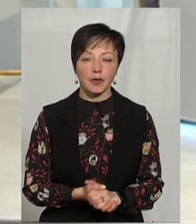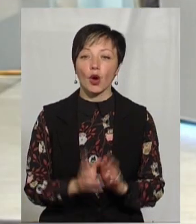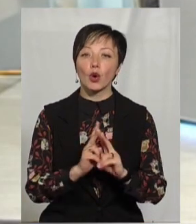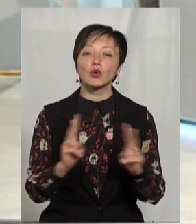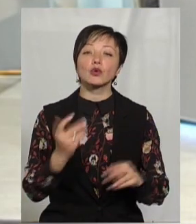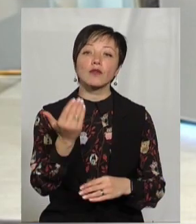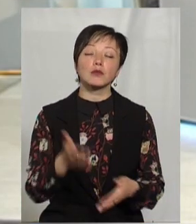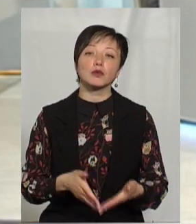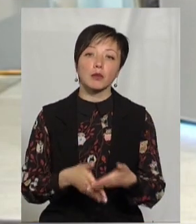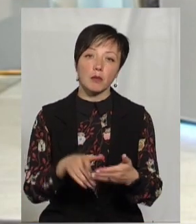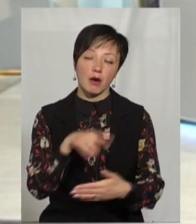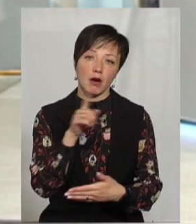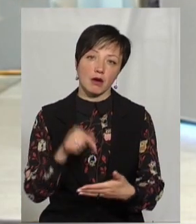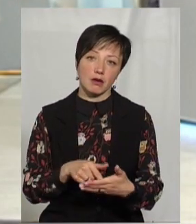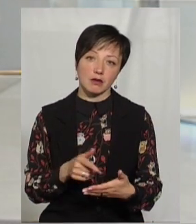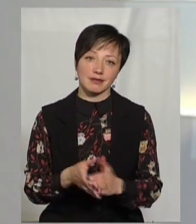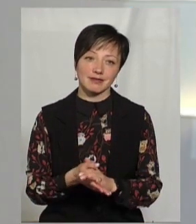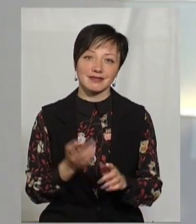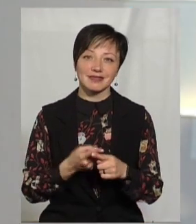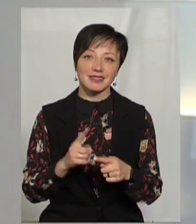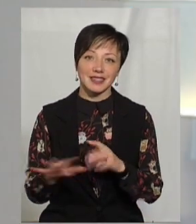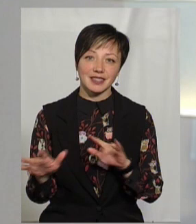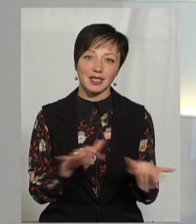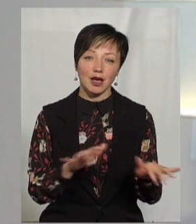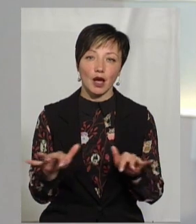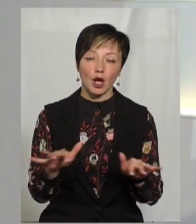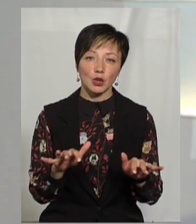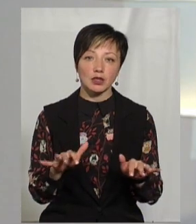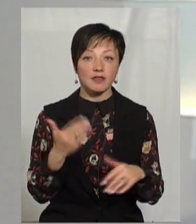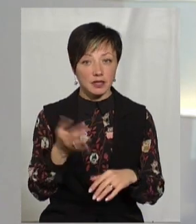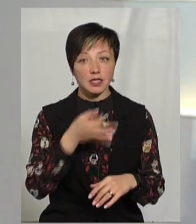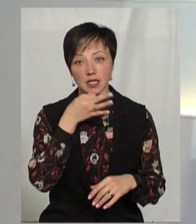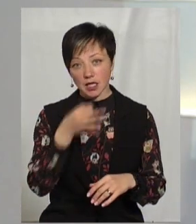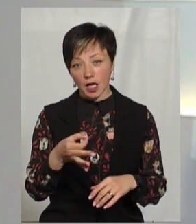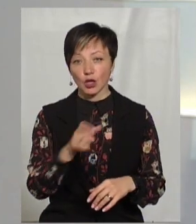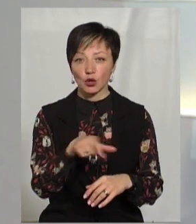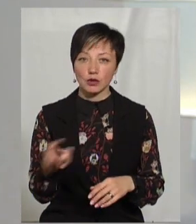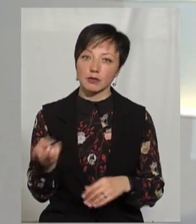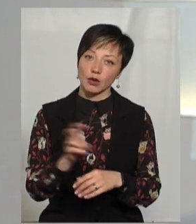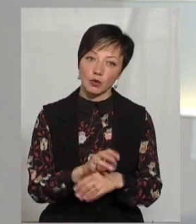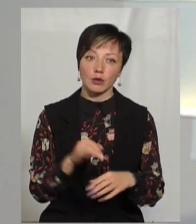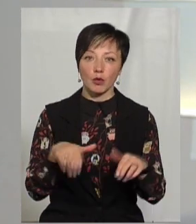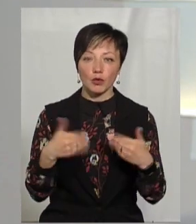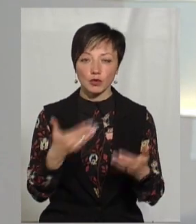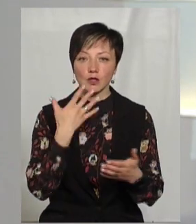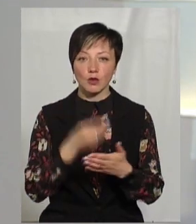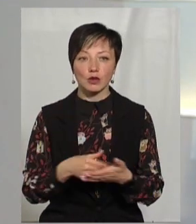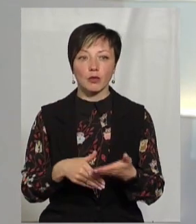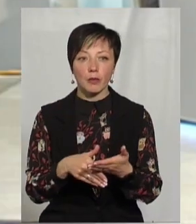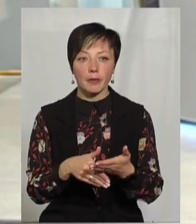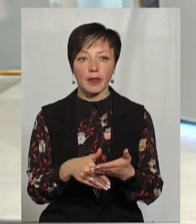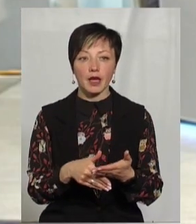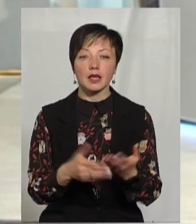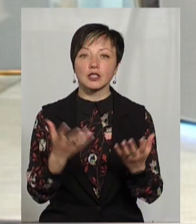Хто вам допомагає у цій діяльності? Ну, ви сказали, що люди приходять і пропонують свою